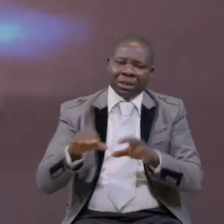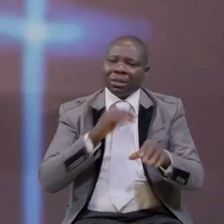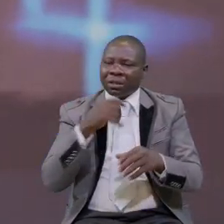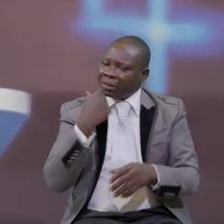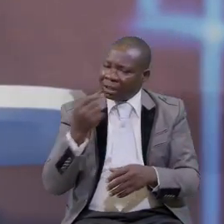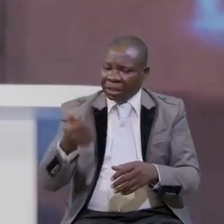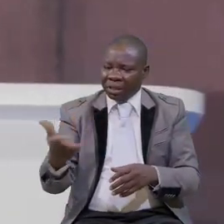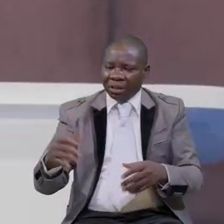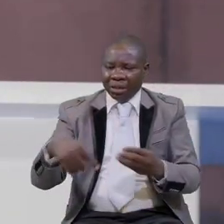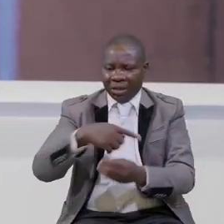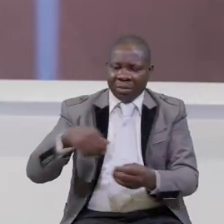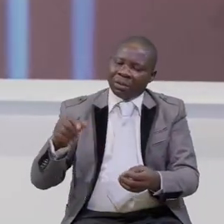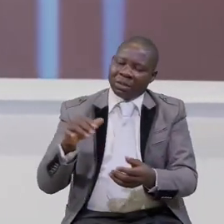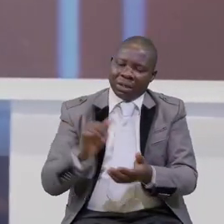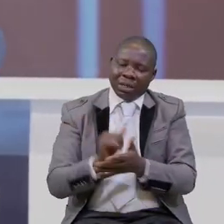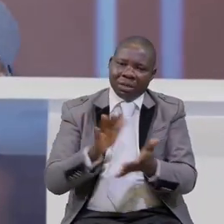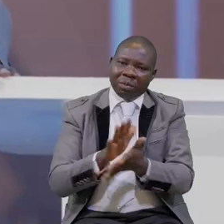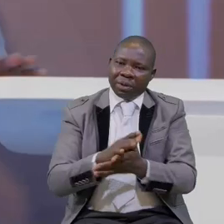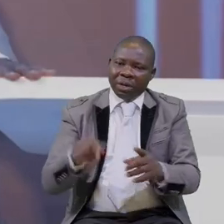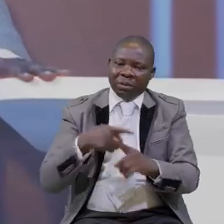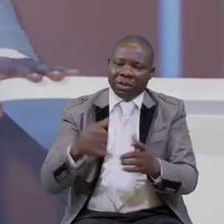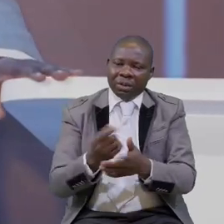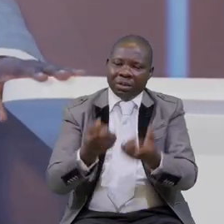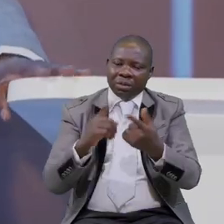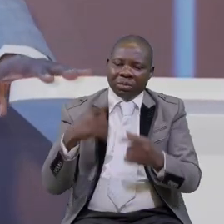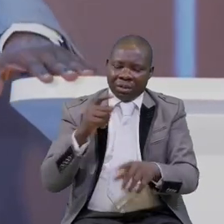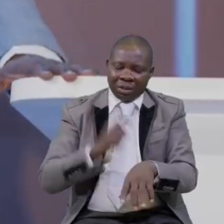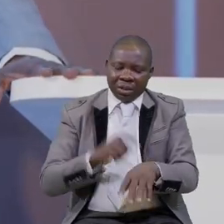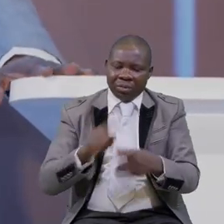à sa fiche. Quand il était au moment de la prière,